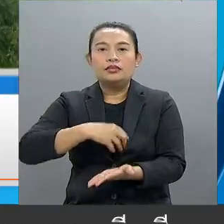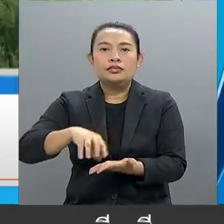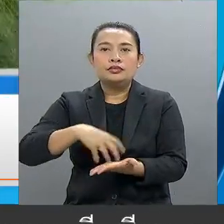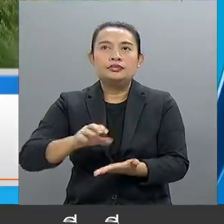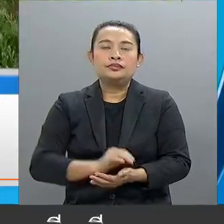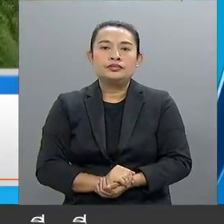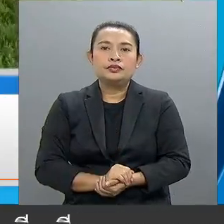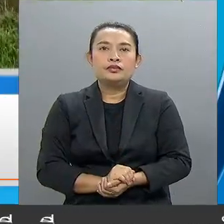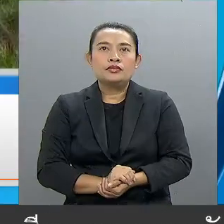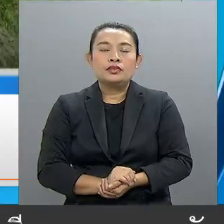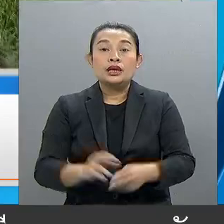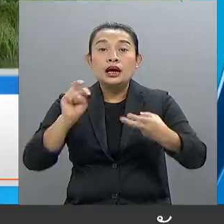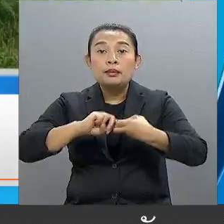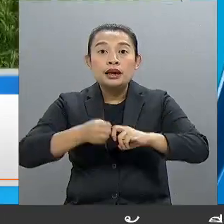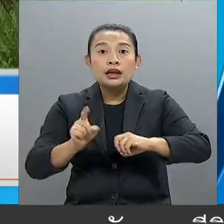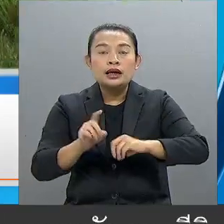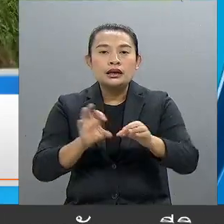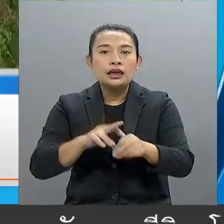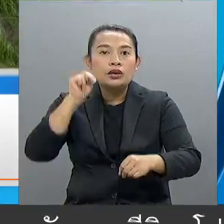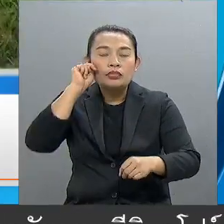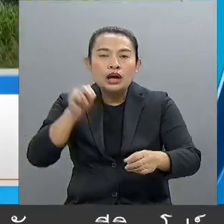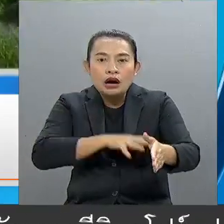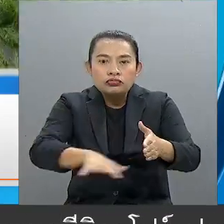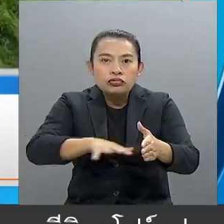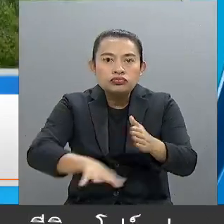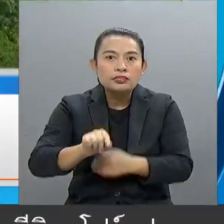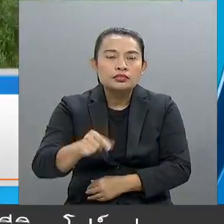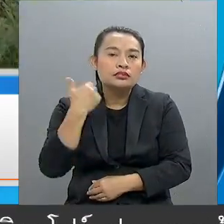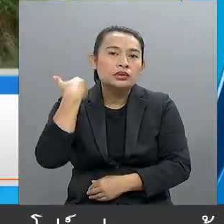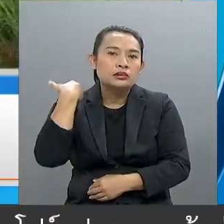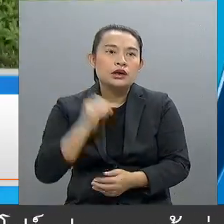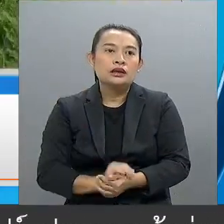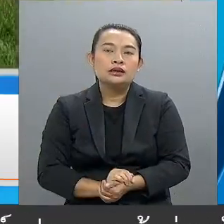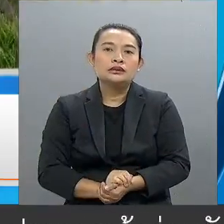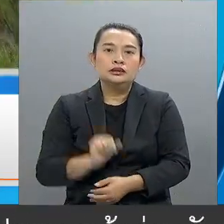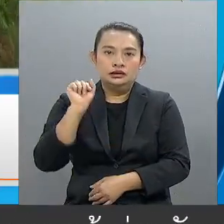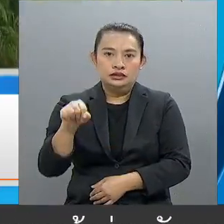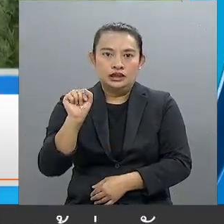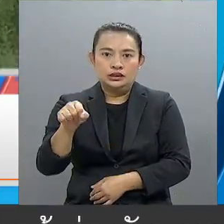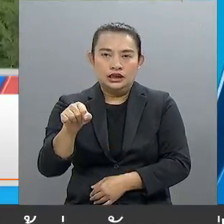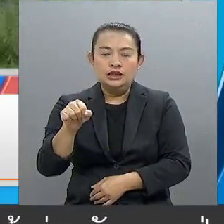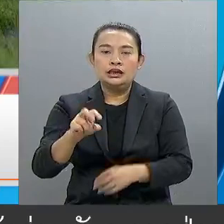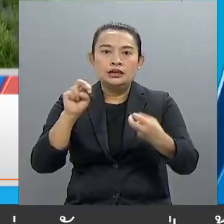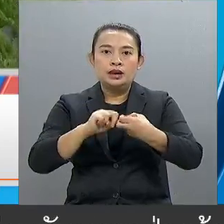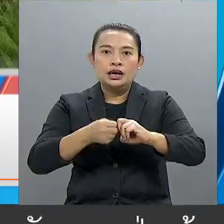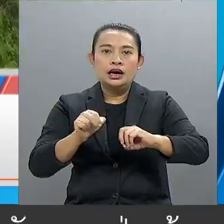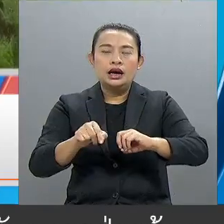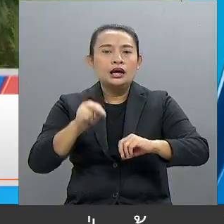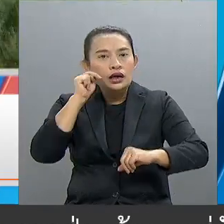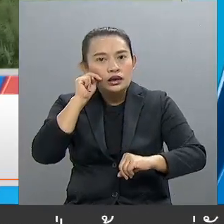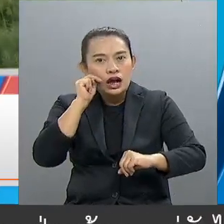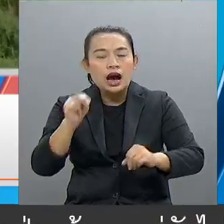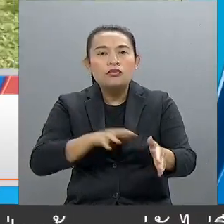านี่เป็นปัญหาในการส่งน้ำด้วยหรือเปล่าคะท่านผอ. ใช่ครับใช่ครับมีปัญหาทั้งเรื่องของการส่งน้ำการระบายน้ำ